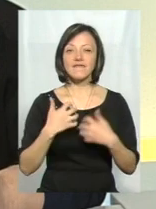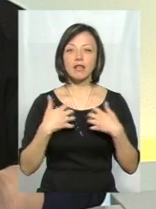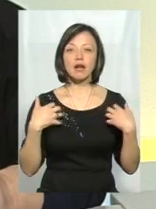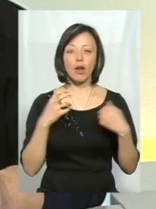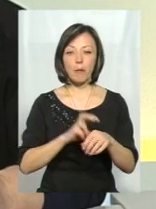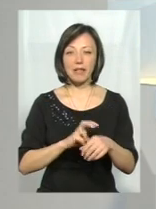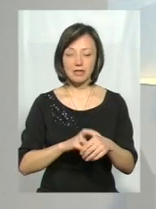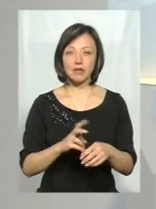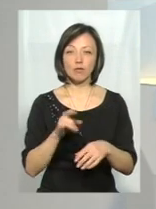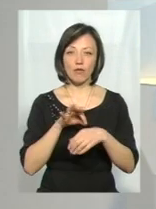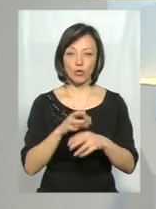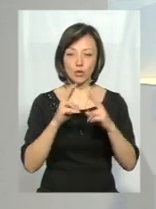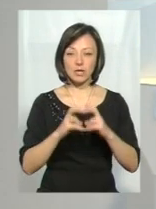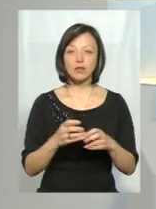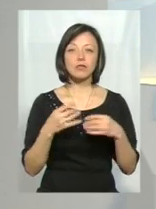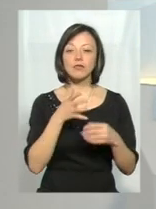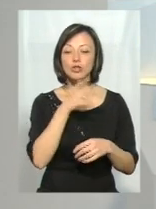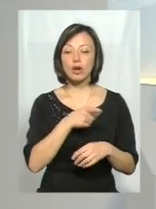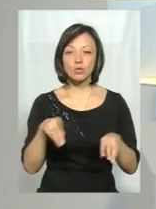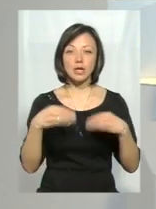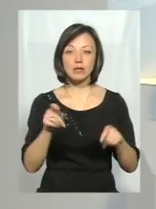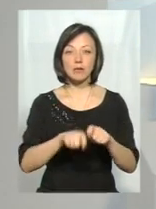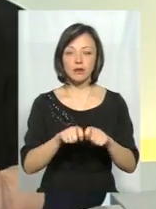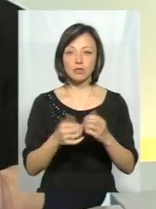дослідження. І скільки часу відводиться на перевірку?